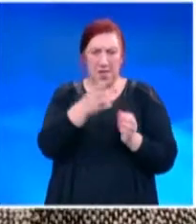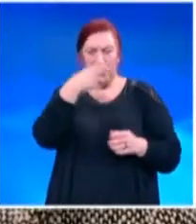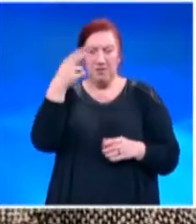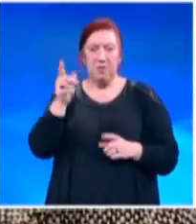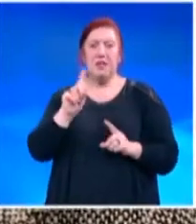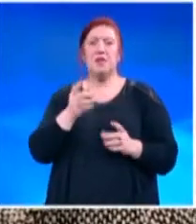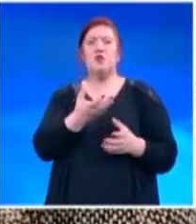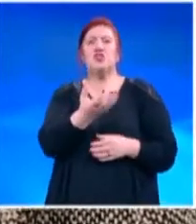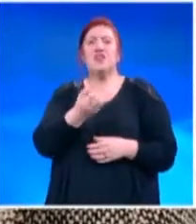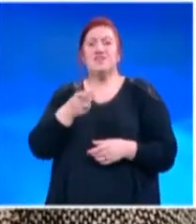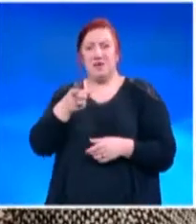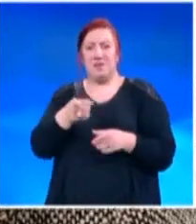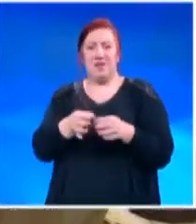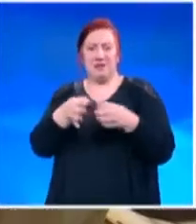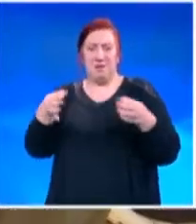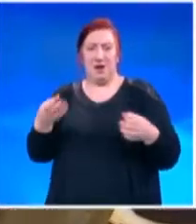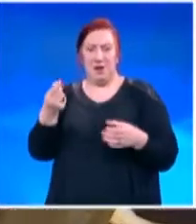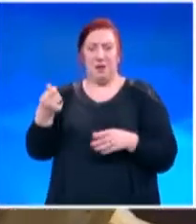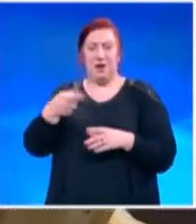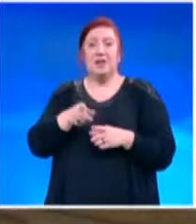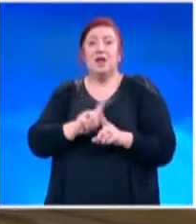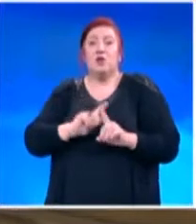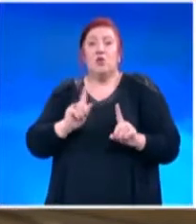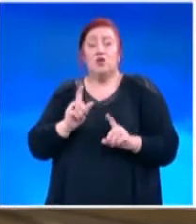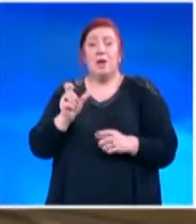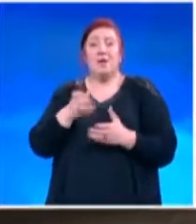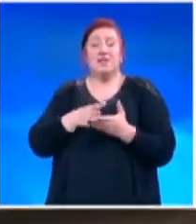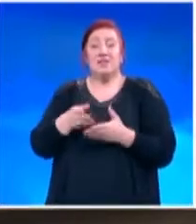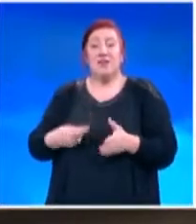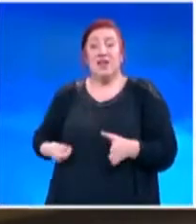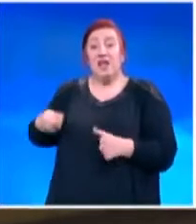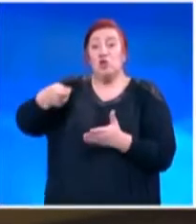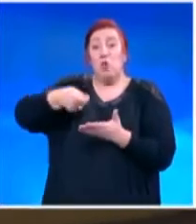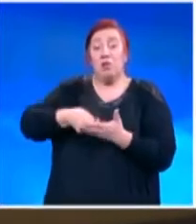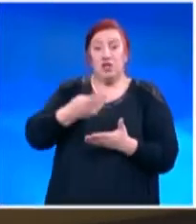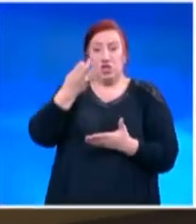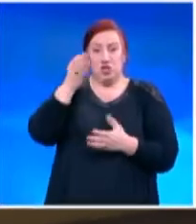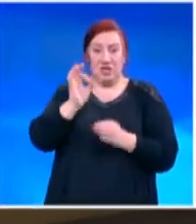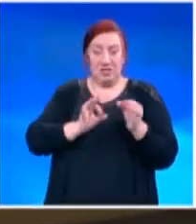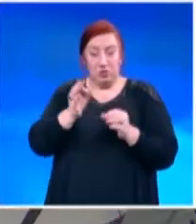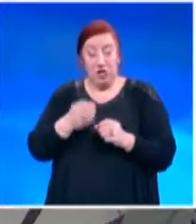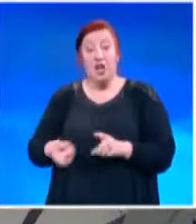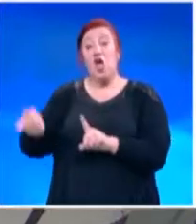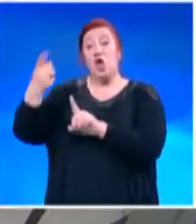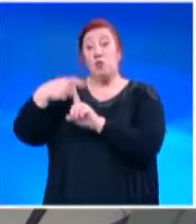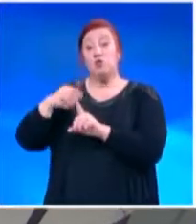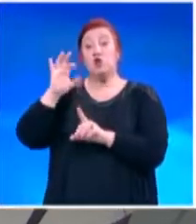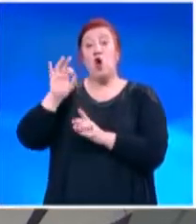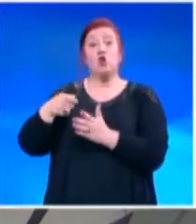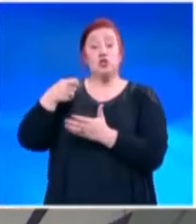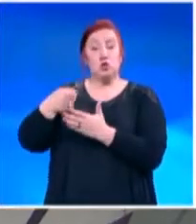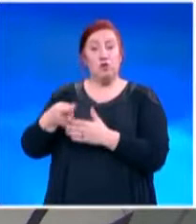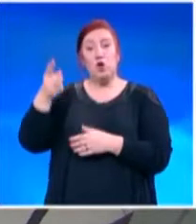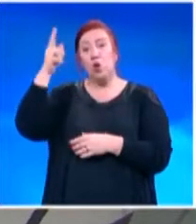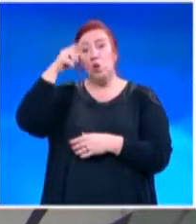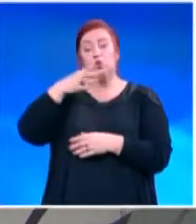се възползват от тази мярка, тъй като няма да имат средства да доплащат 40%, да плащат и осигурителните вноски. Утре до обяд ще